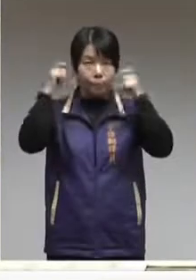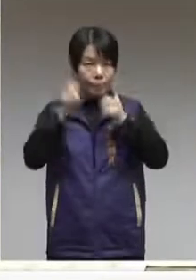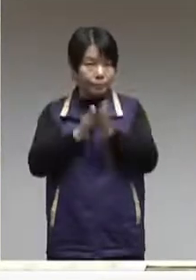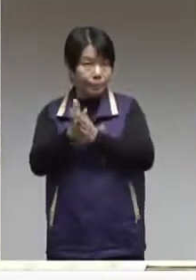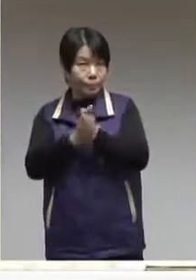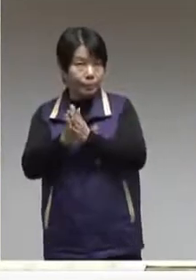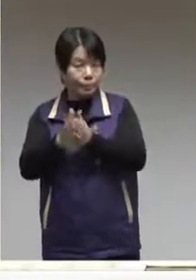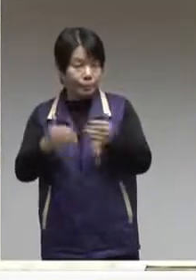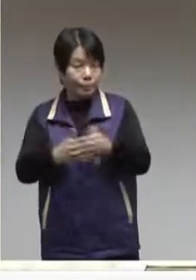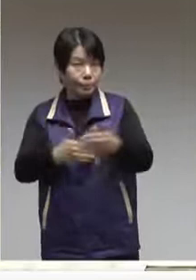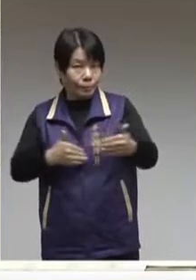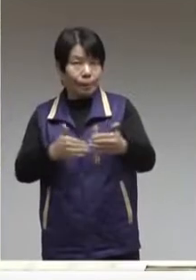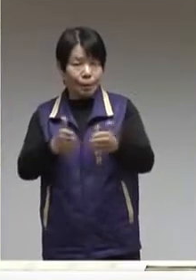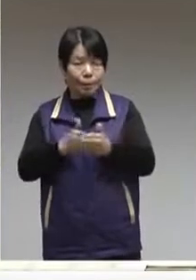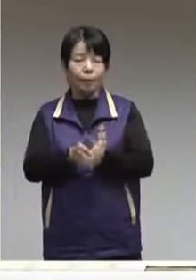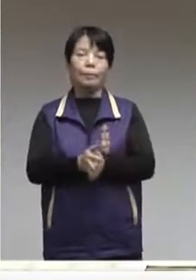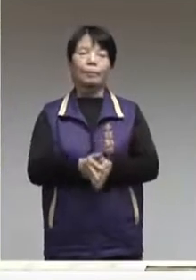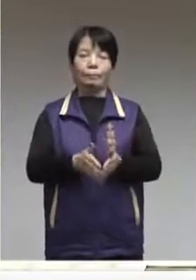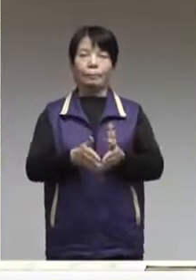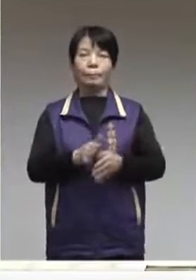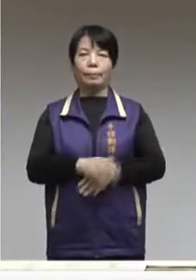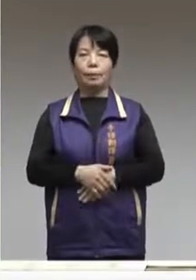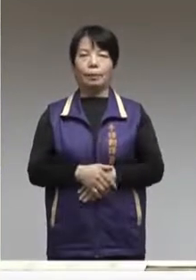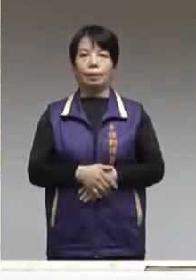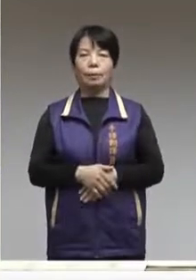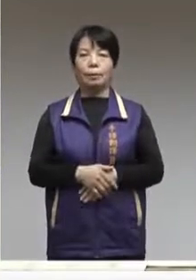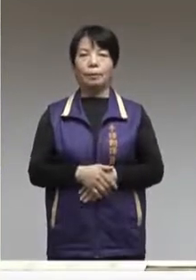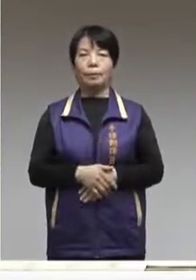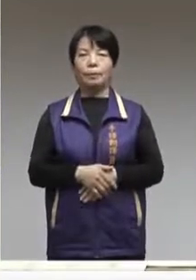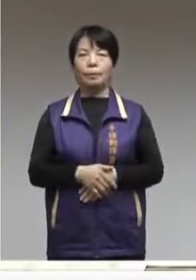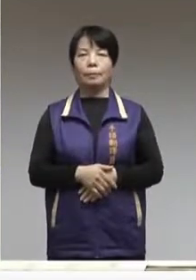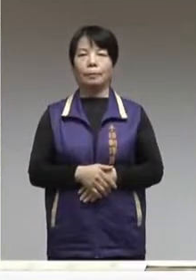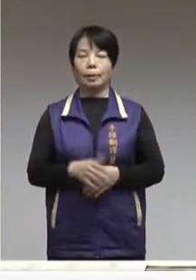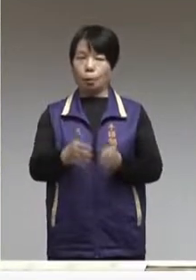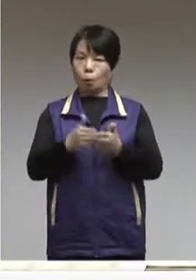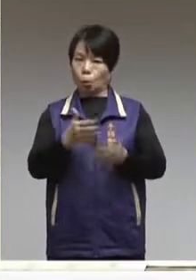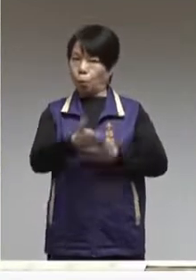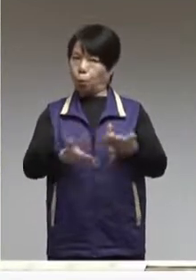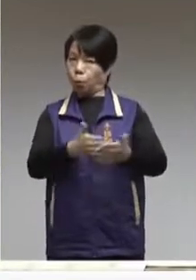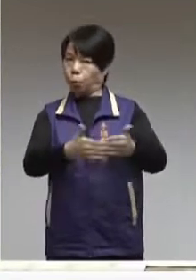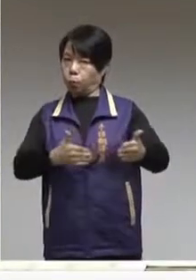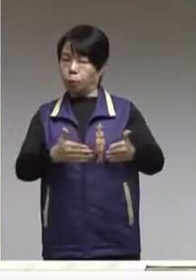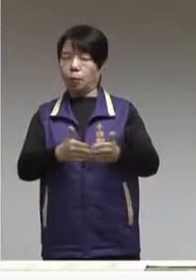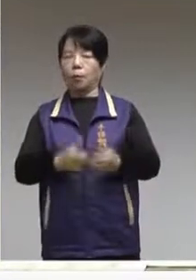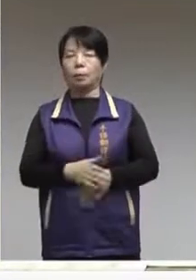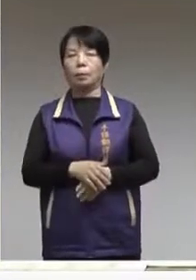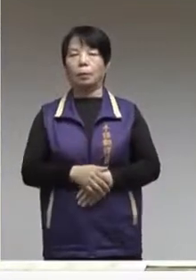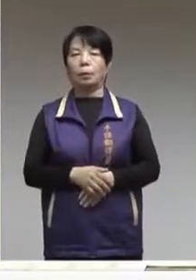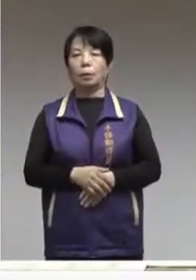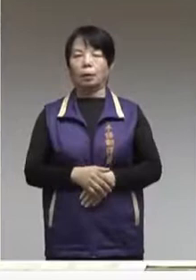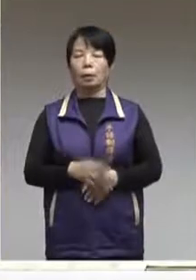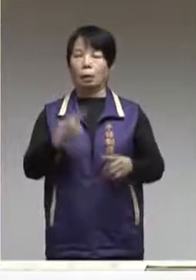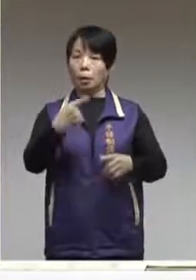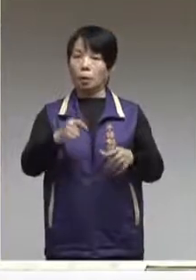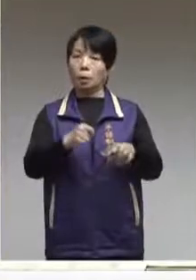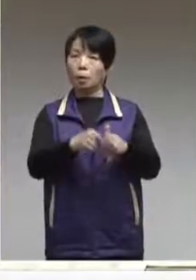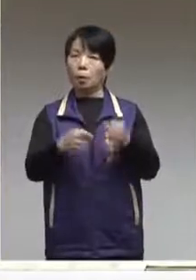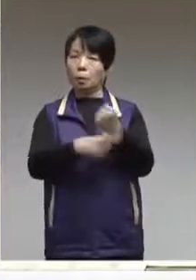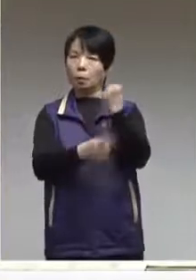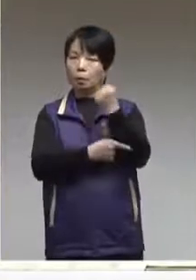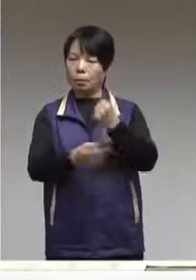啊，你爱挂嘴安，爱洗手，爱保持社交的距离一公尺以上，佮加